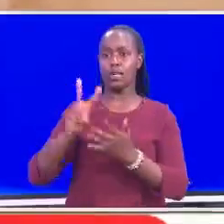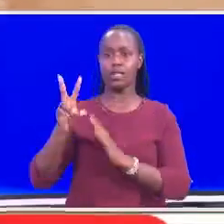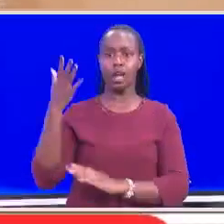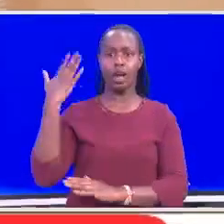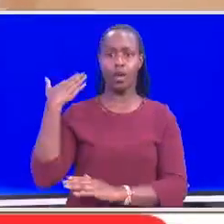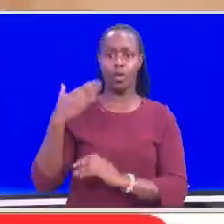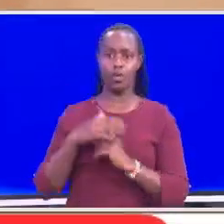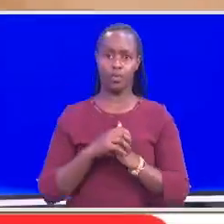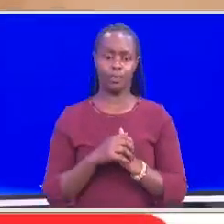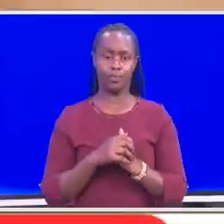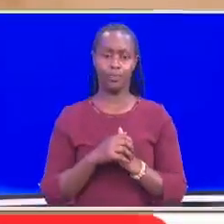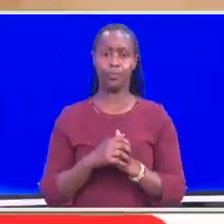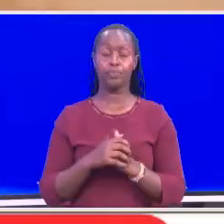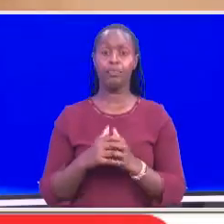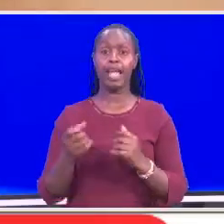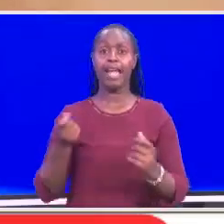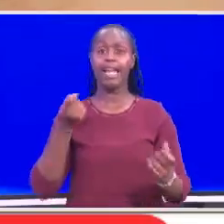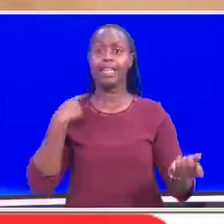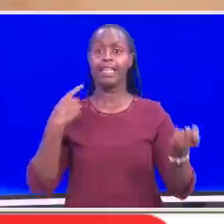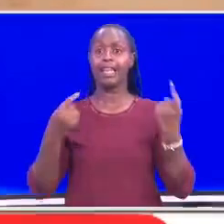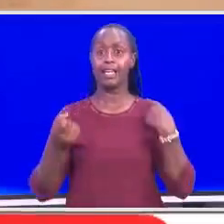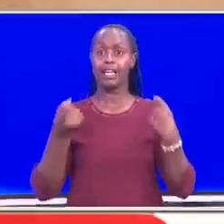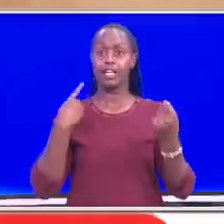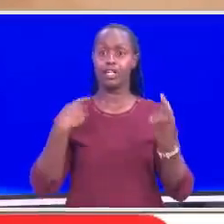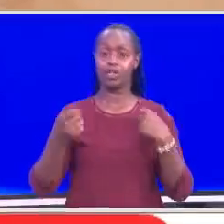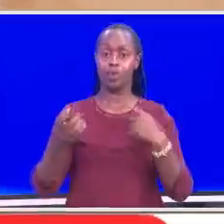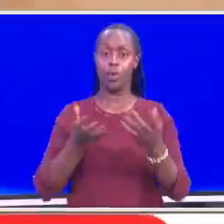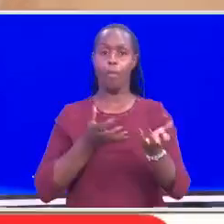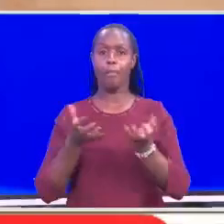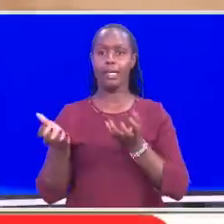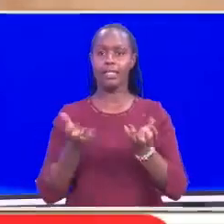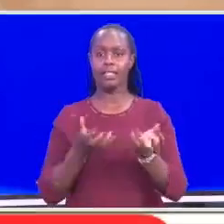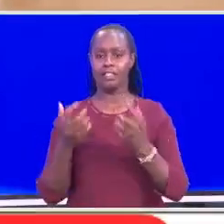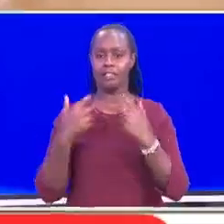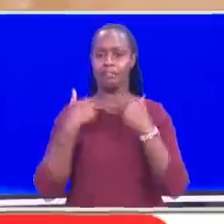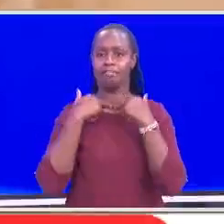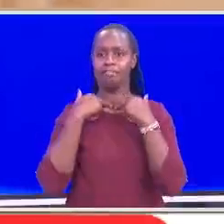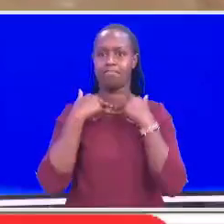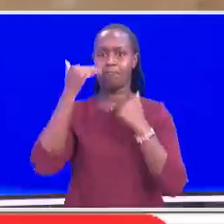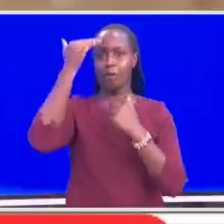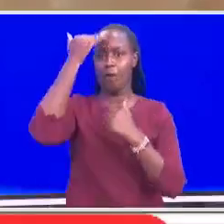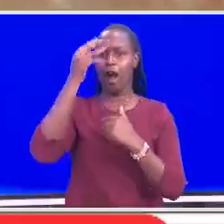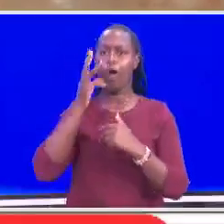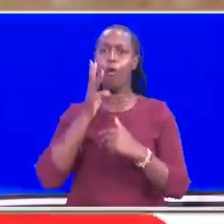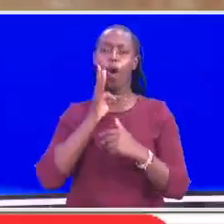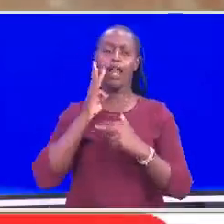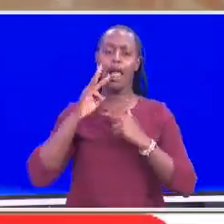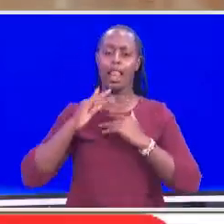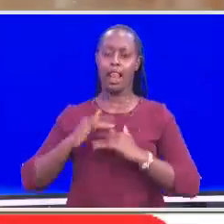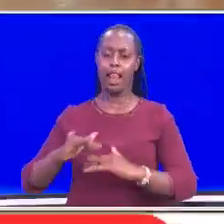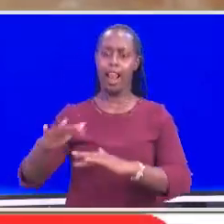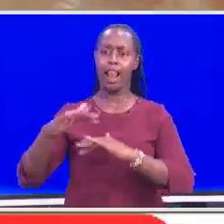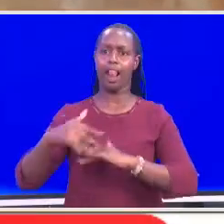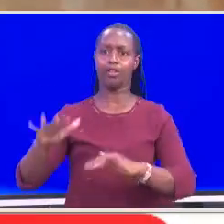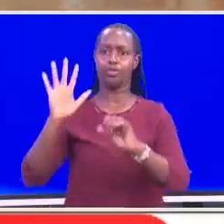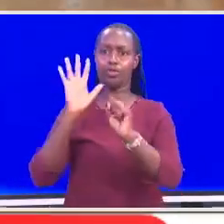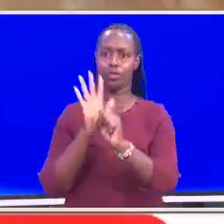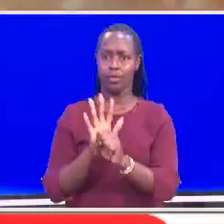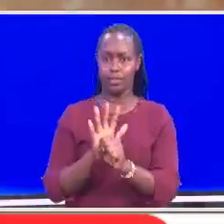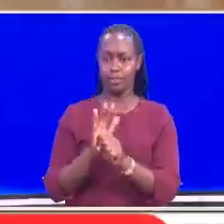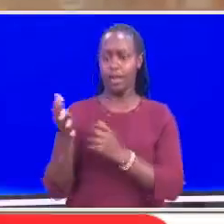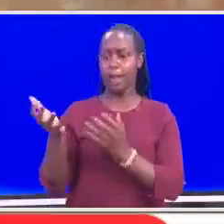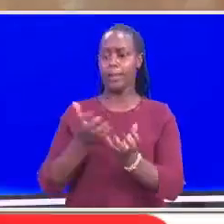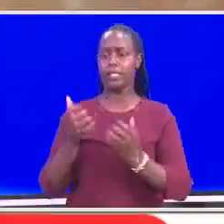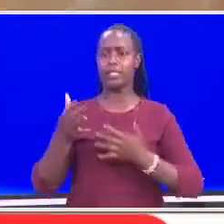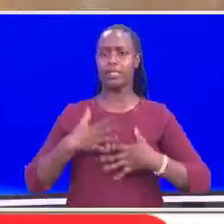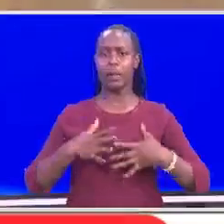viungani mwa jiji la Kericho zimetatizika. Hii ni kufuatia mafuriko eneo hilo, wafanyabiashara wakilalamikia hali hiyo huku wakidokeza